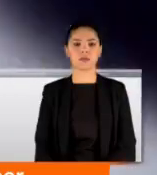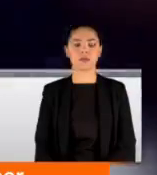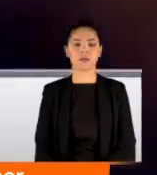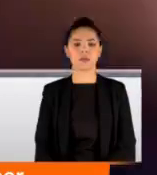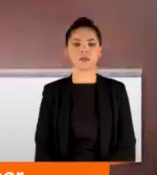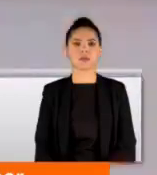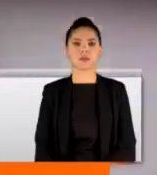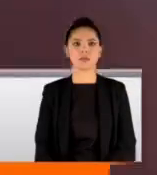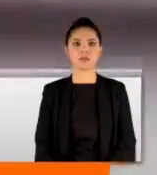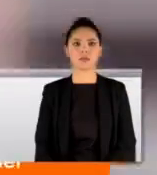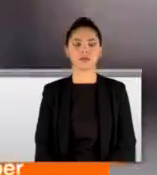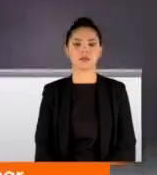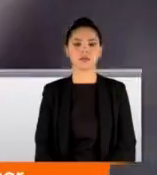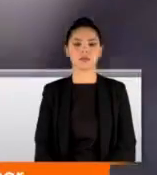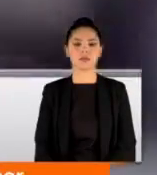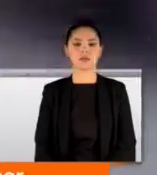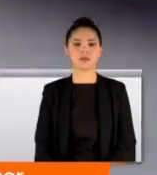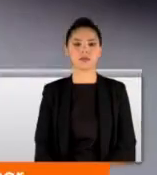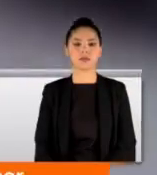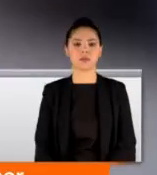Çıkın ya, çıkın çıkın çıkın.